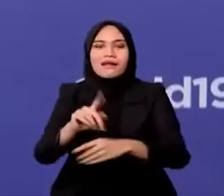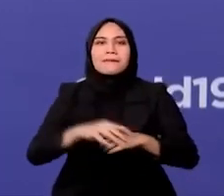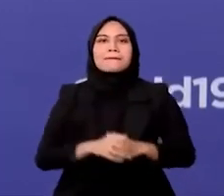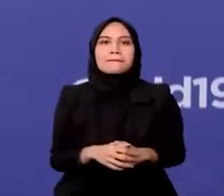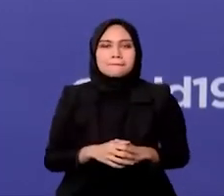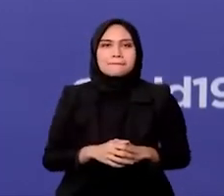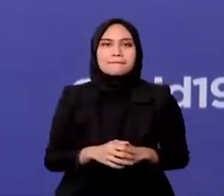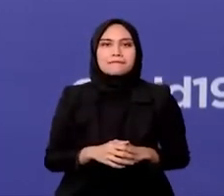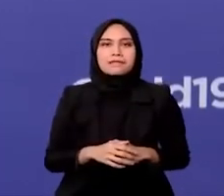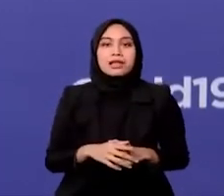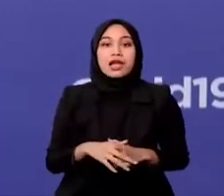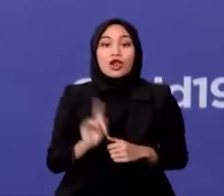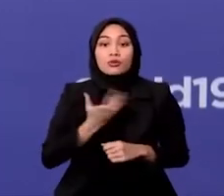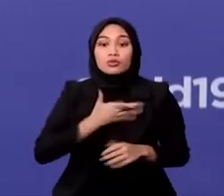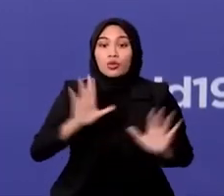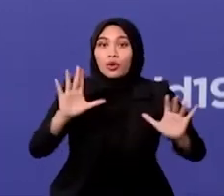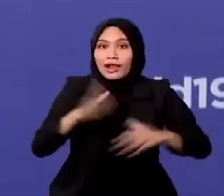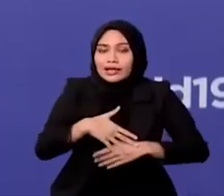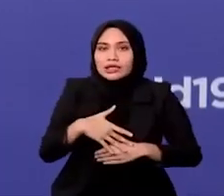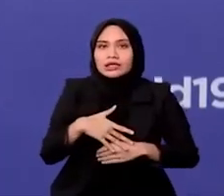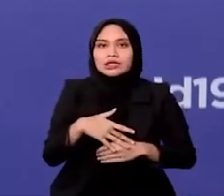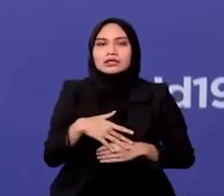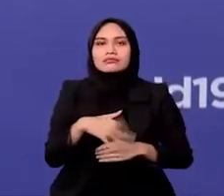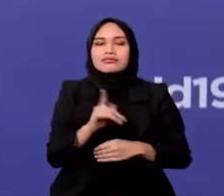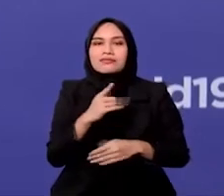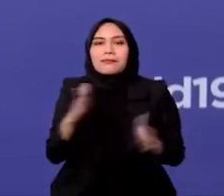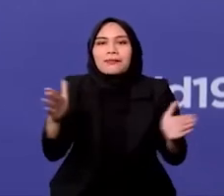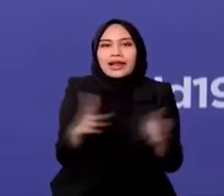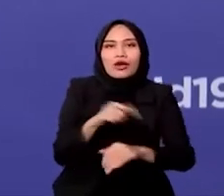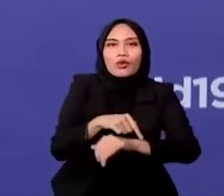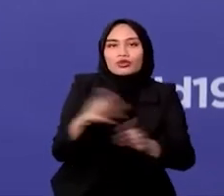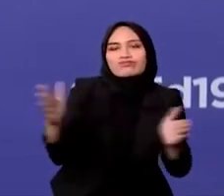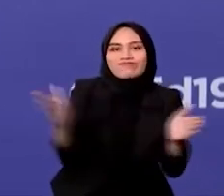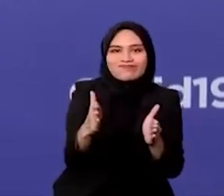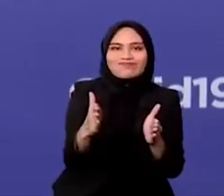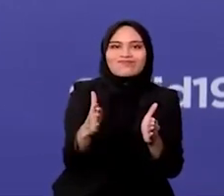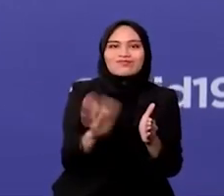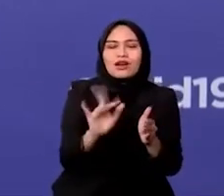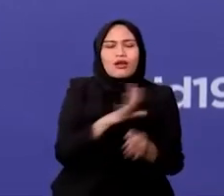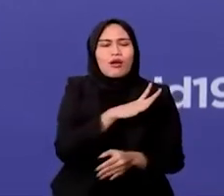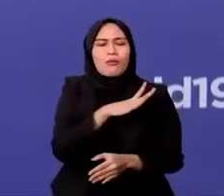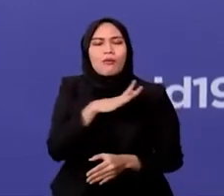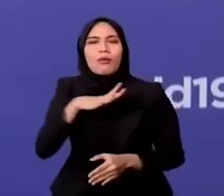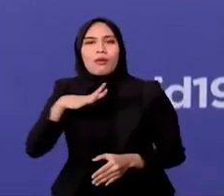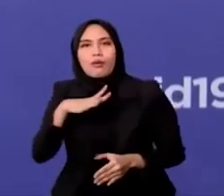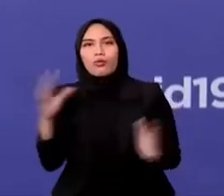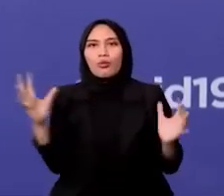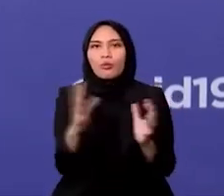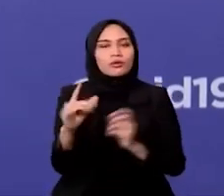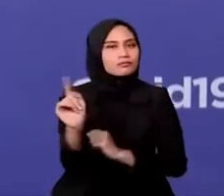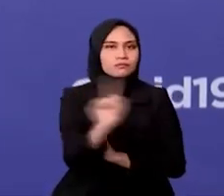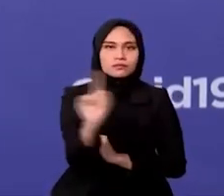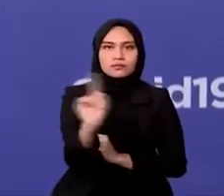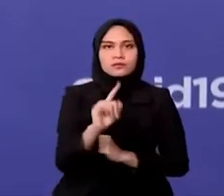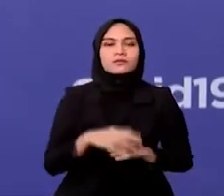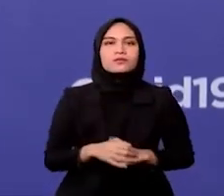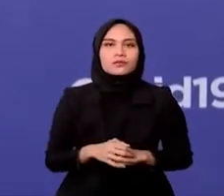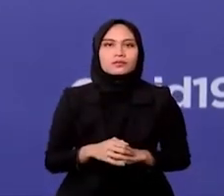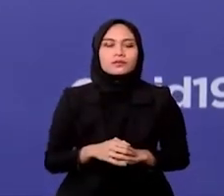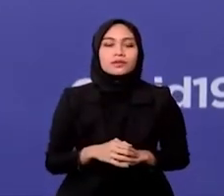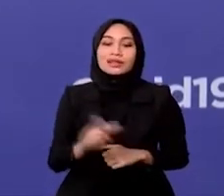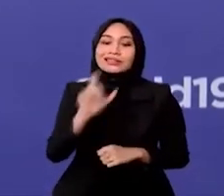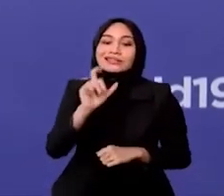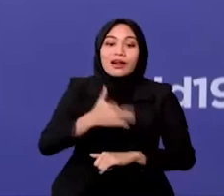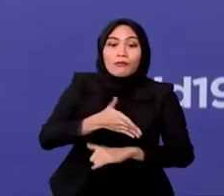shalat dan khutbah tanpa mengurangi syarat dan rukunnya setelah potongan hewan kurban juga